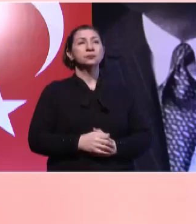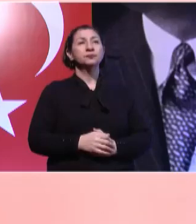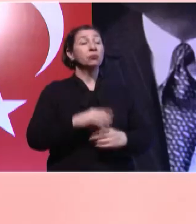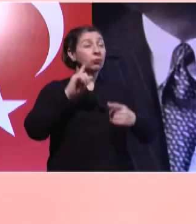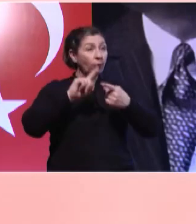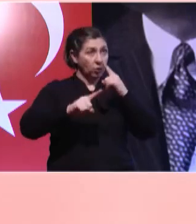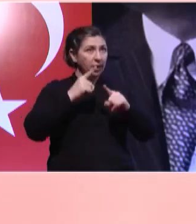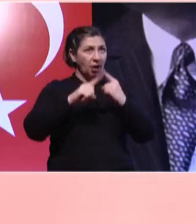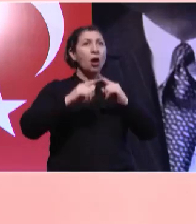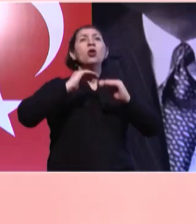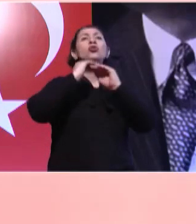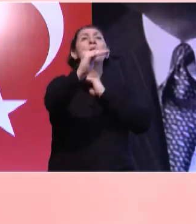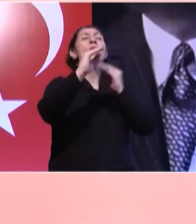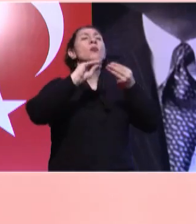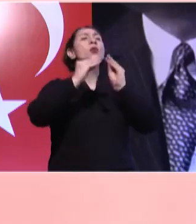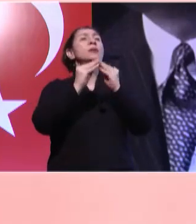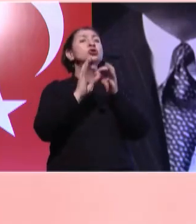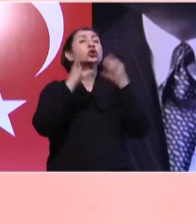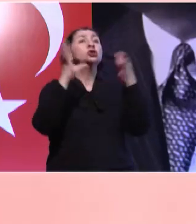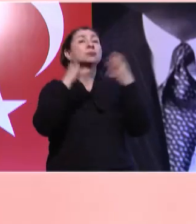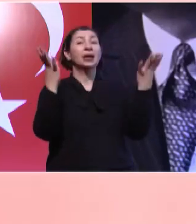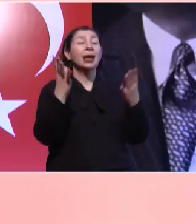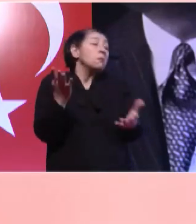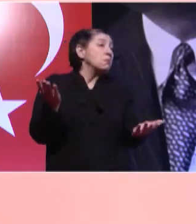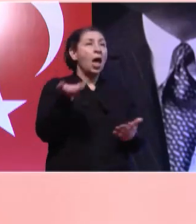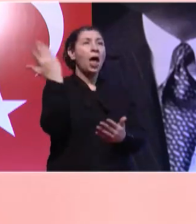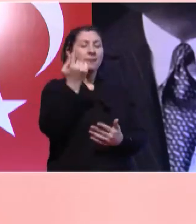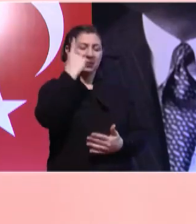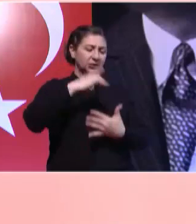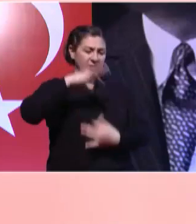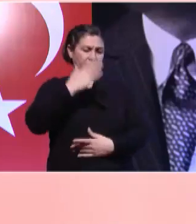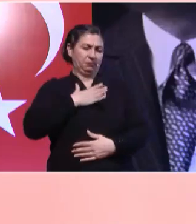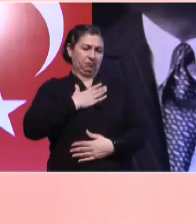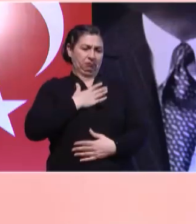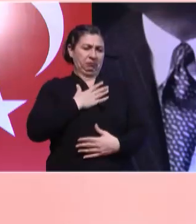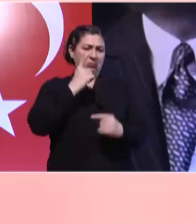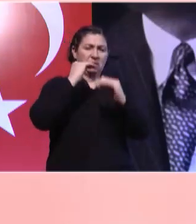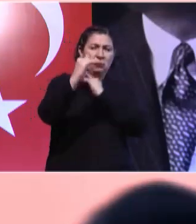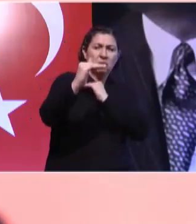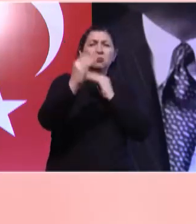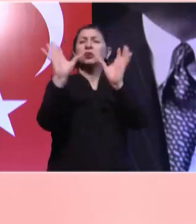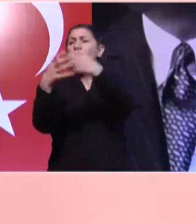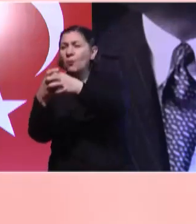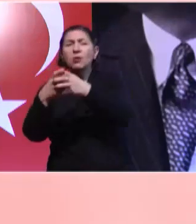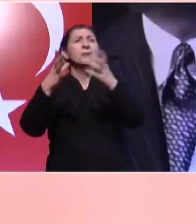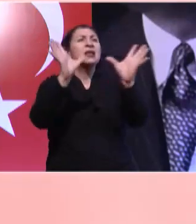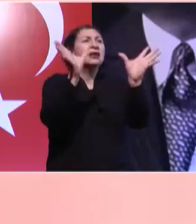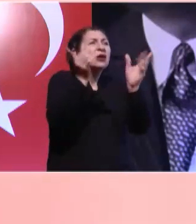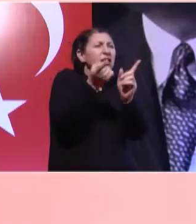Siyaset toplumun sorunlarını çözmektir. Eğer bir kişi, bir grup, bir kitle kimliğinden